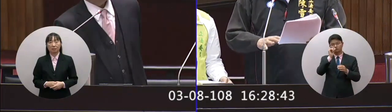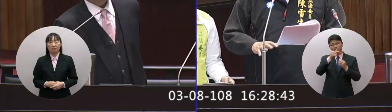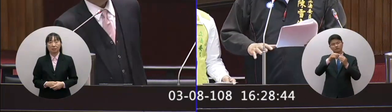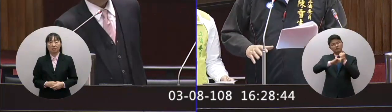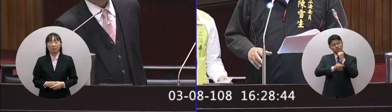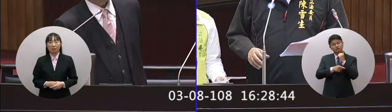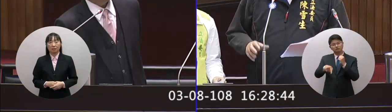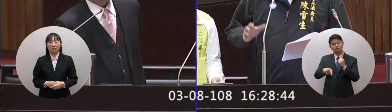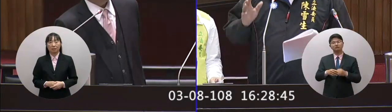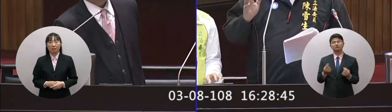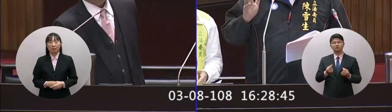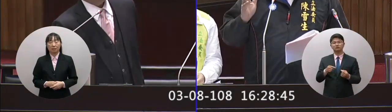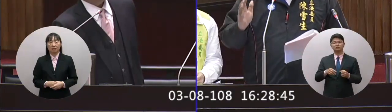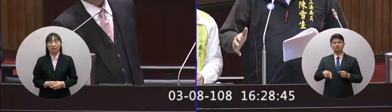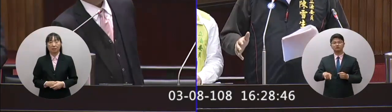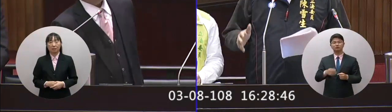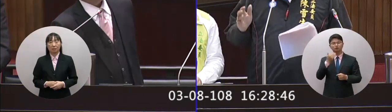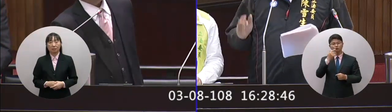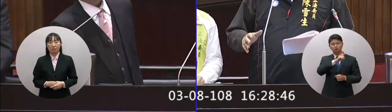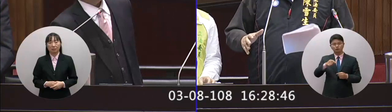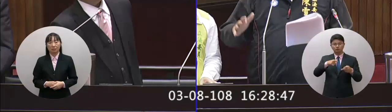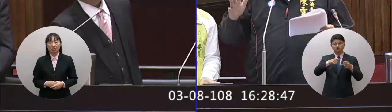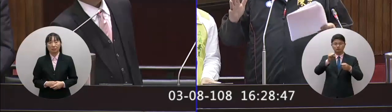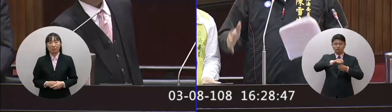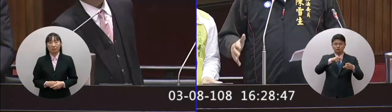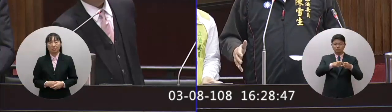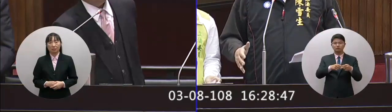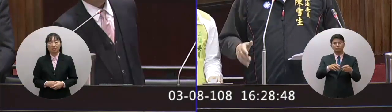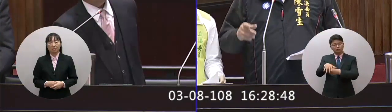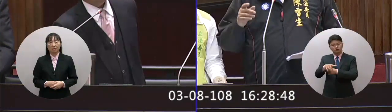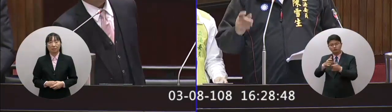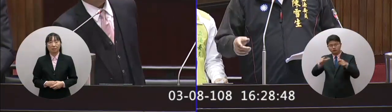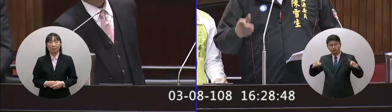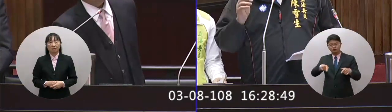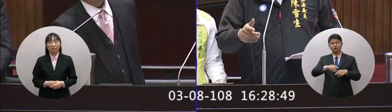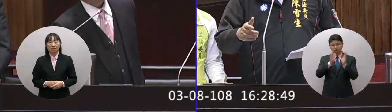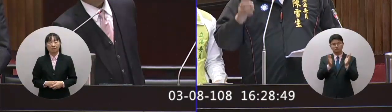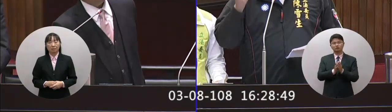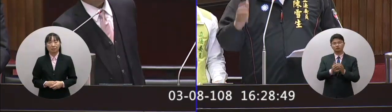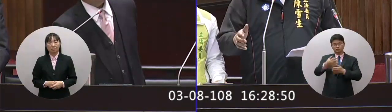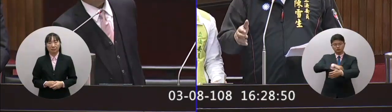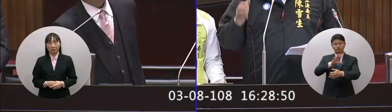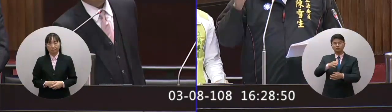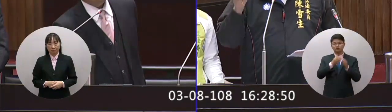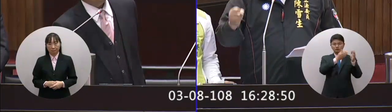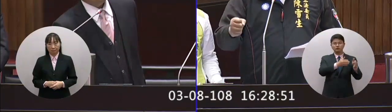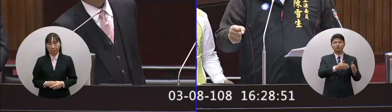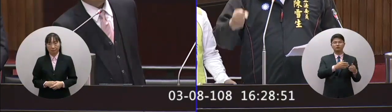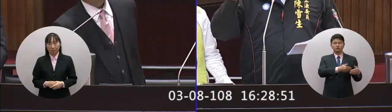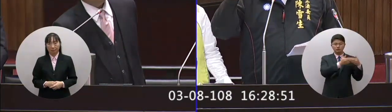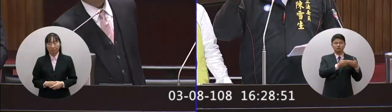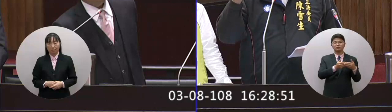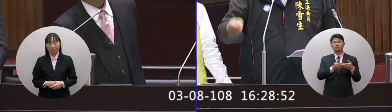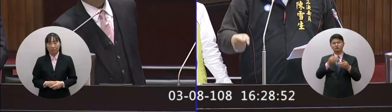多相关的一些产品加工啊、农业啊无所不包，它现在对中国、对韩国、对马来